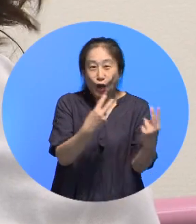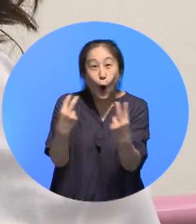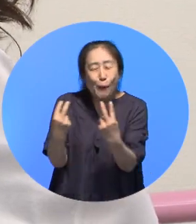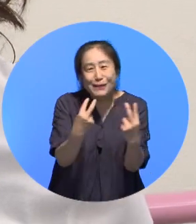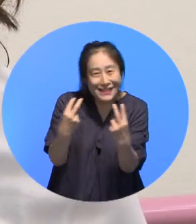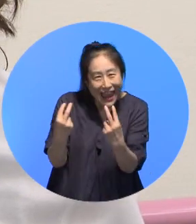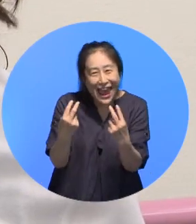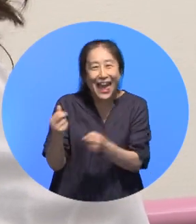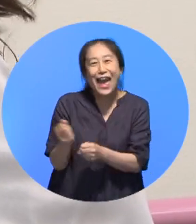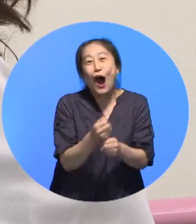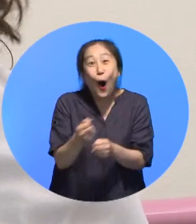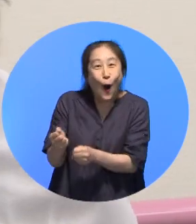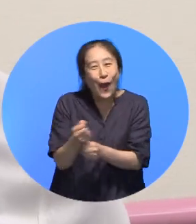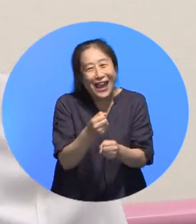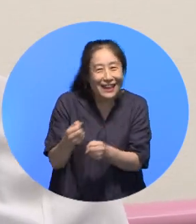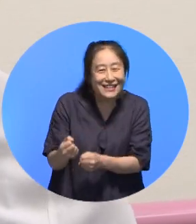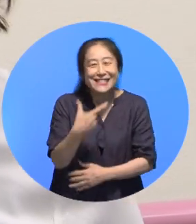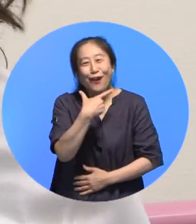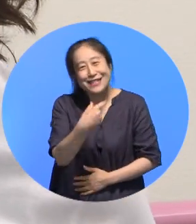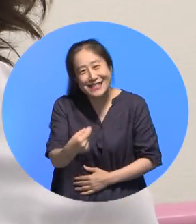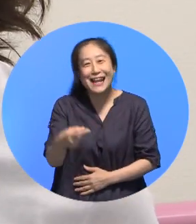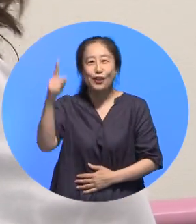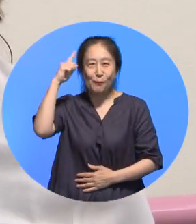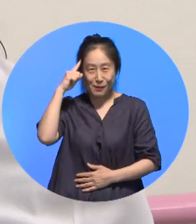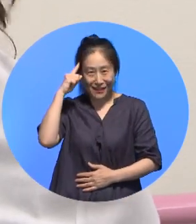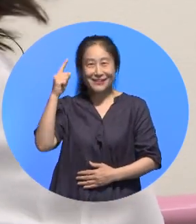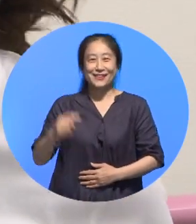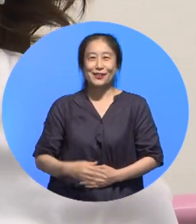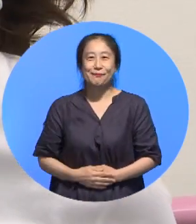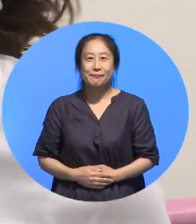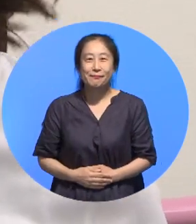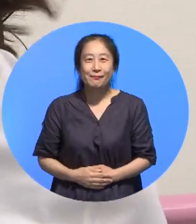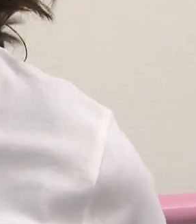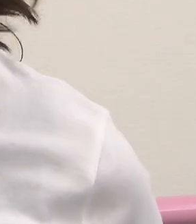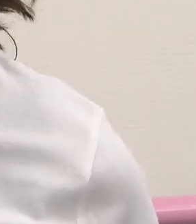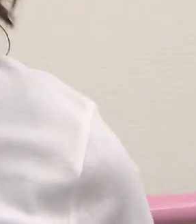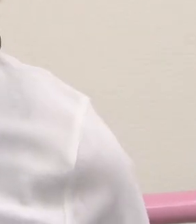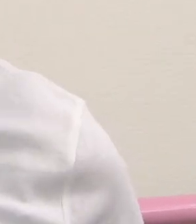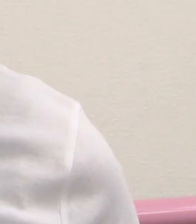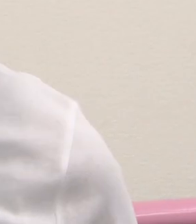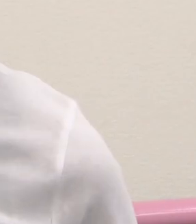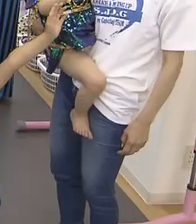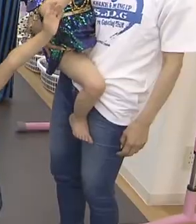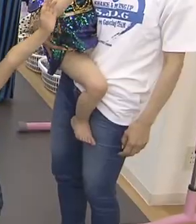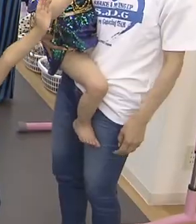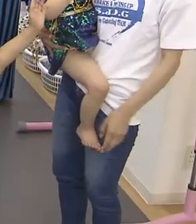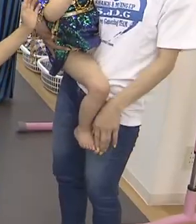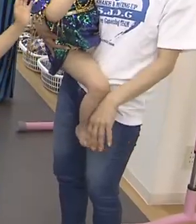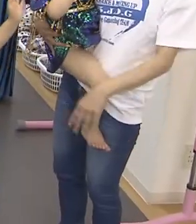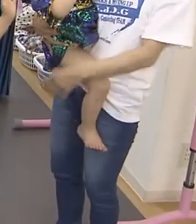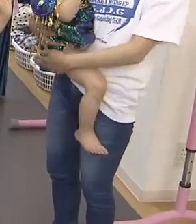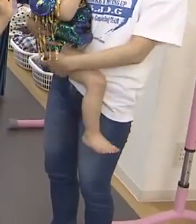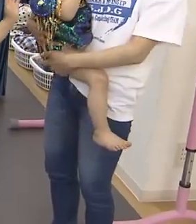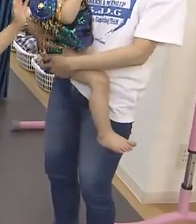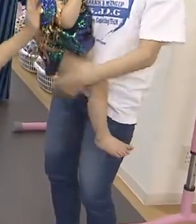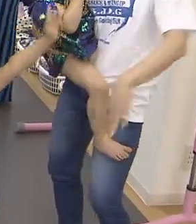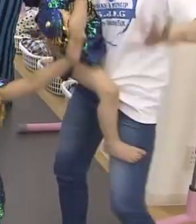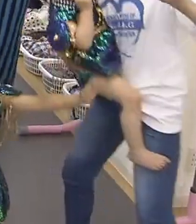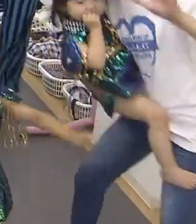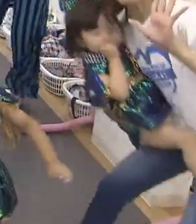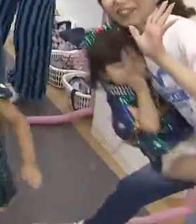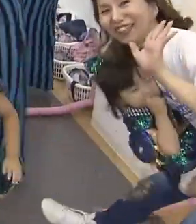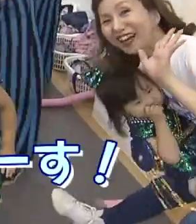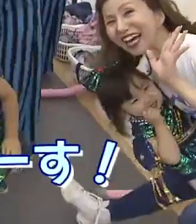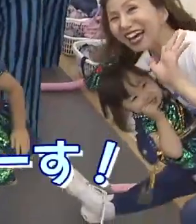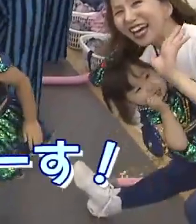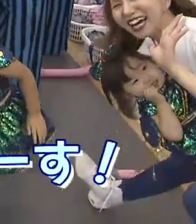ところをま見つつ応援しつつ見ていただけたらいいなと思います祭り